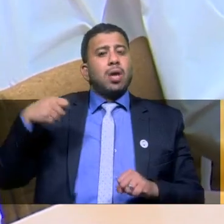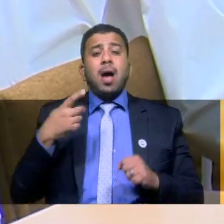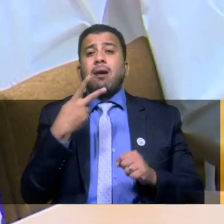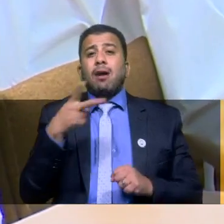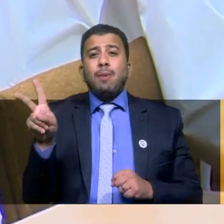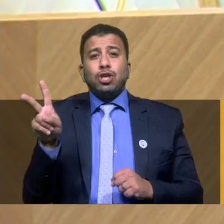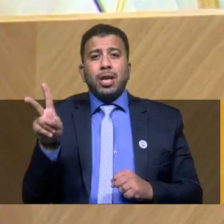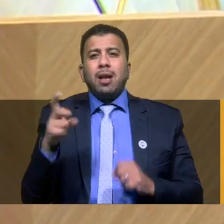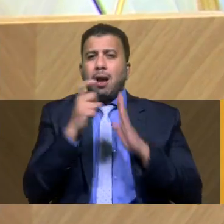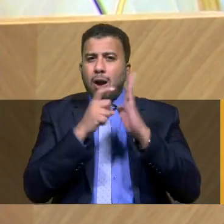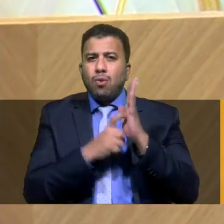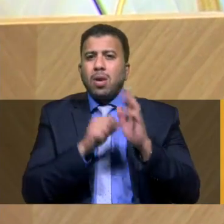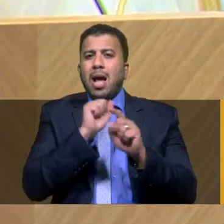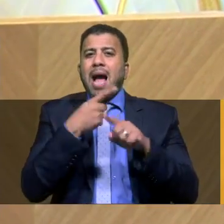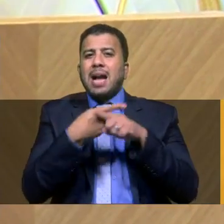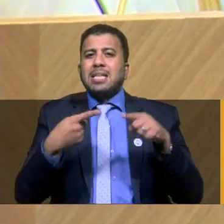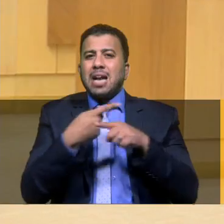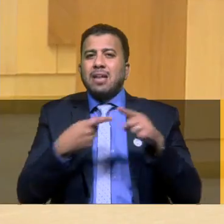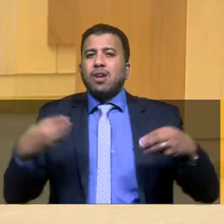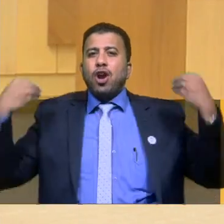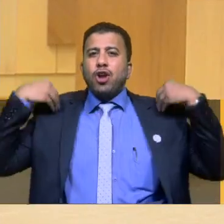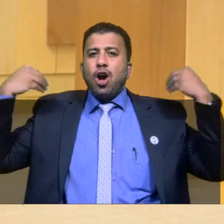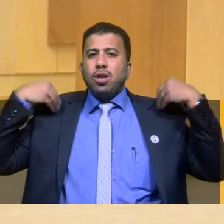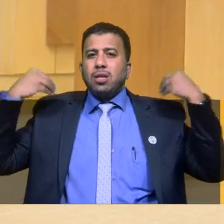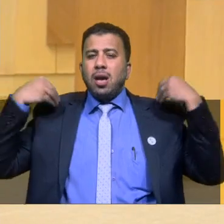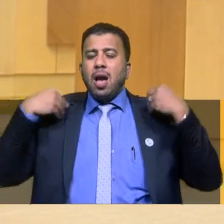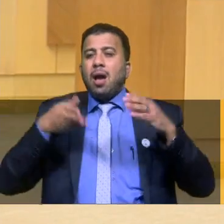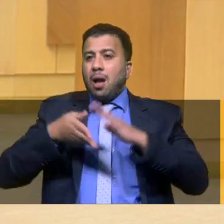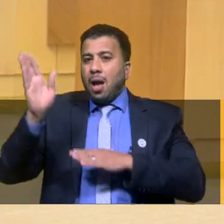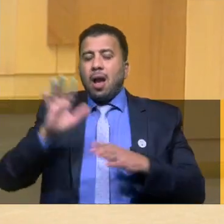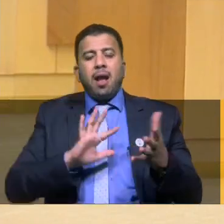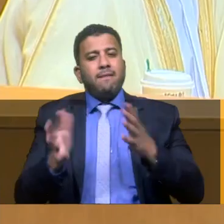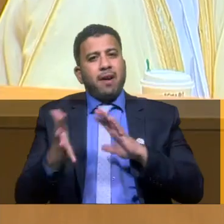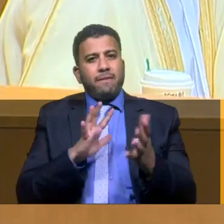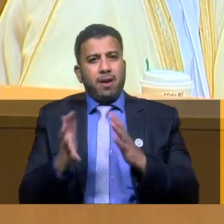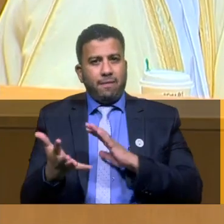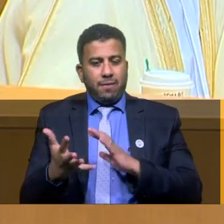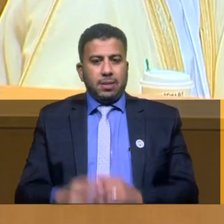مجلس الوزراء رقم 20، وذلك في شأن إجازة التفرغ الرياضي وما في حكمها.